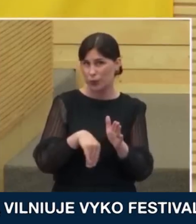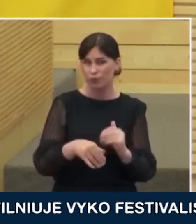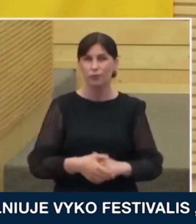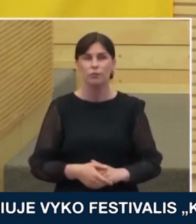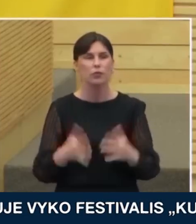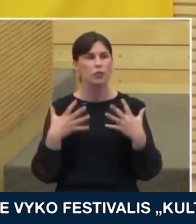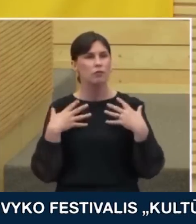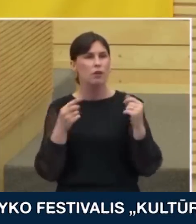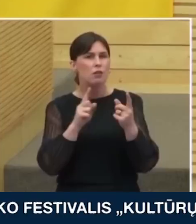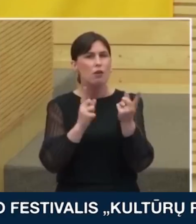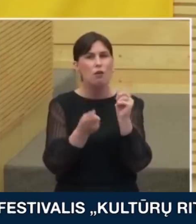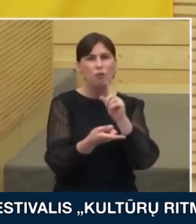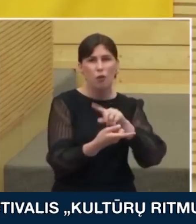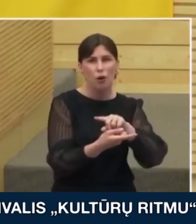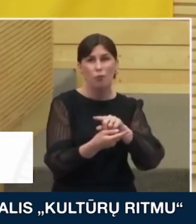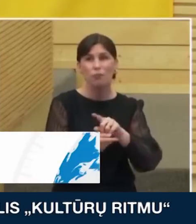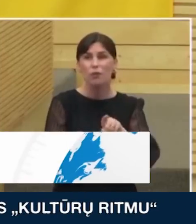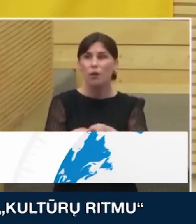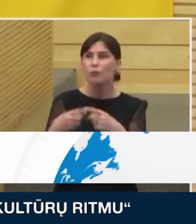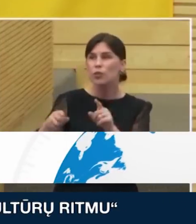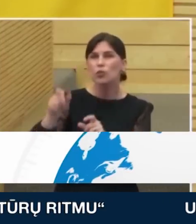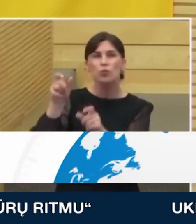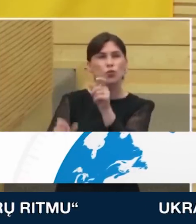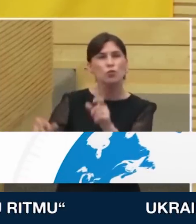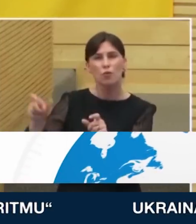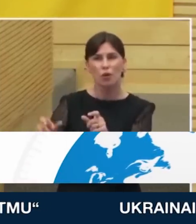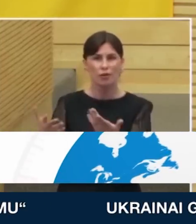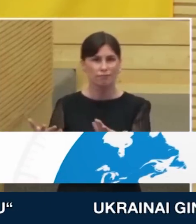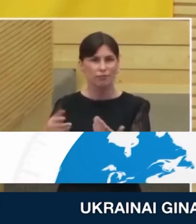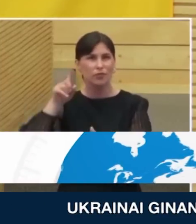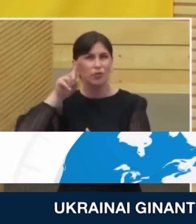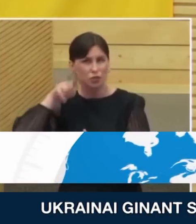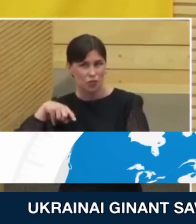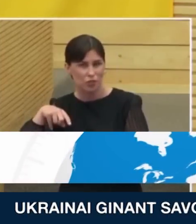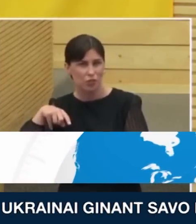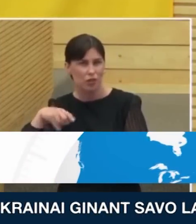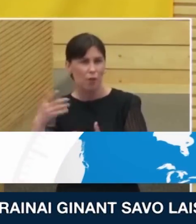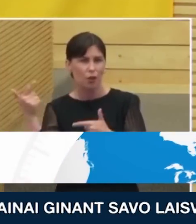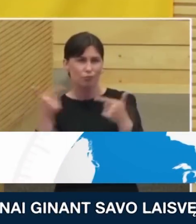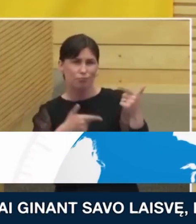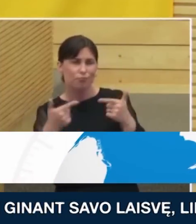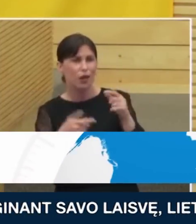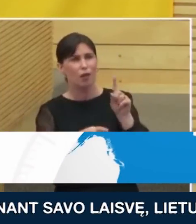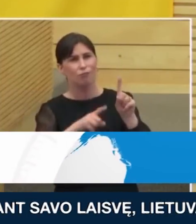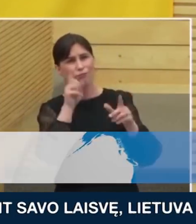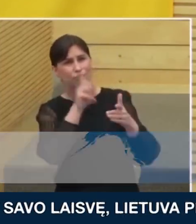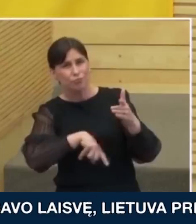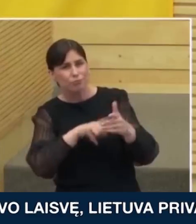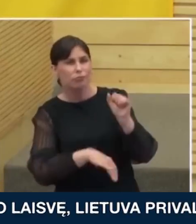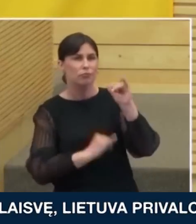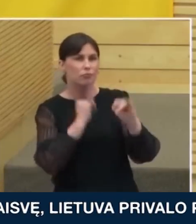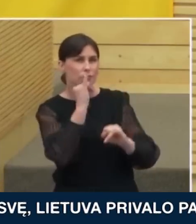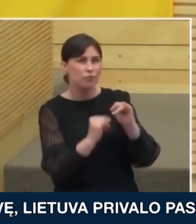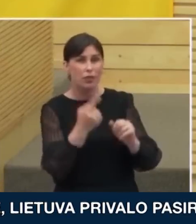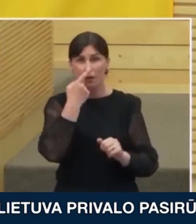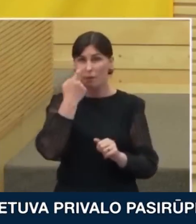Sveikatos reforma, kaip ir daugelis kitų Lietuvos žmonių, lūpose pamažu virsta prakeiksmu. Seimui pernai